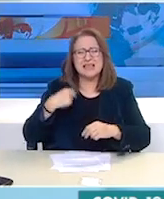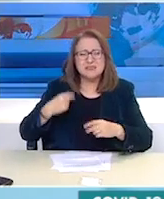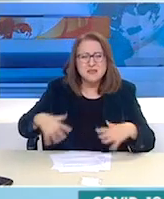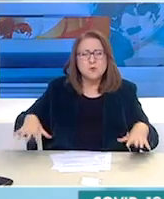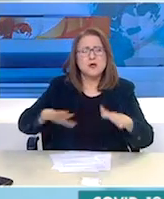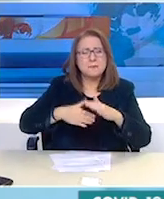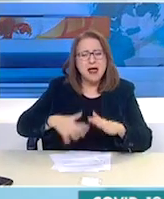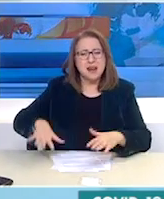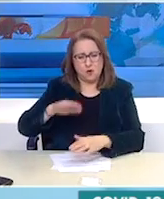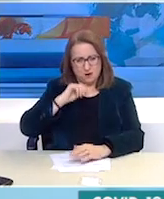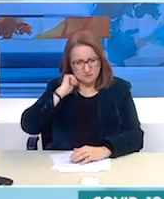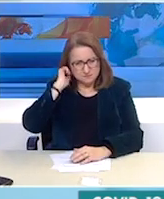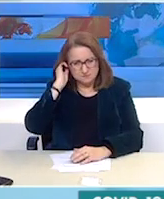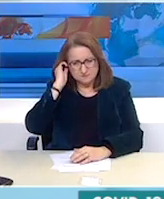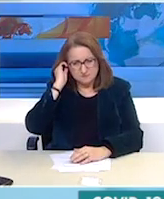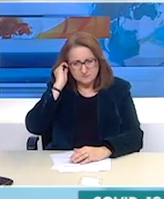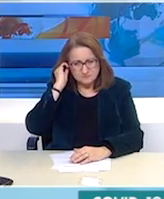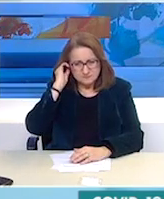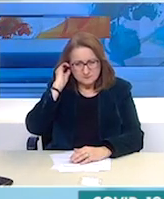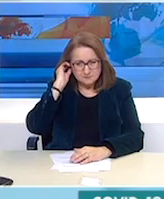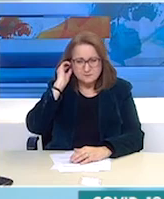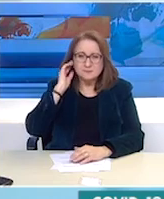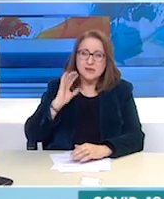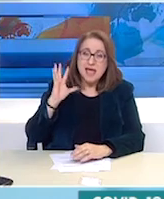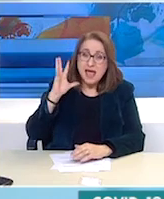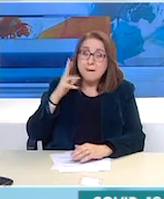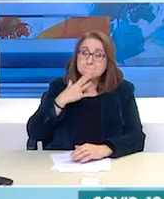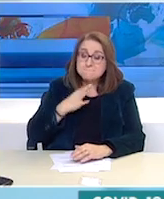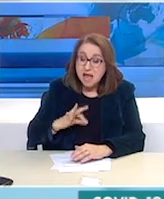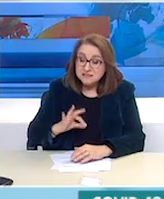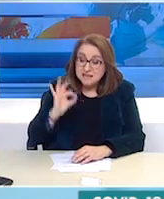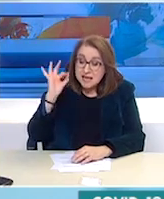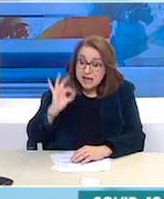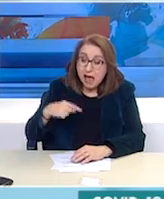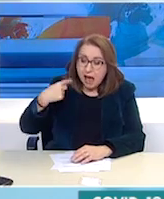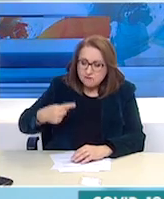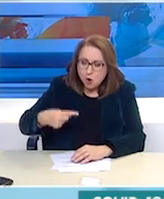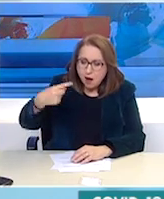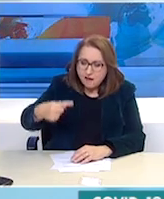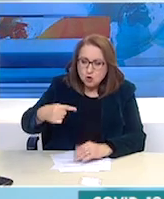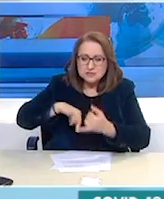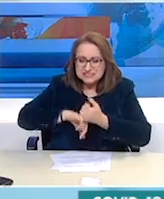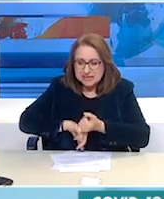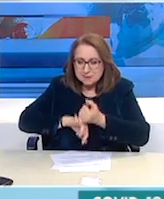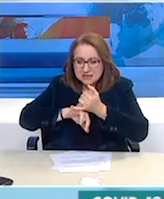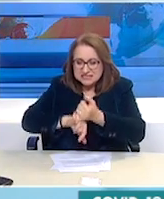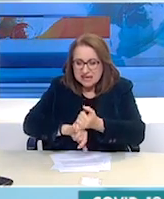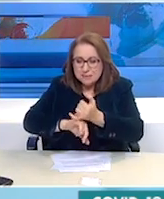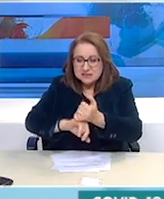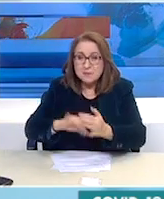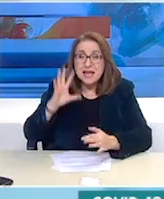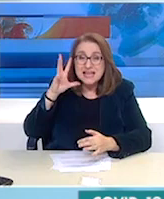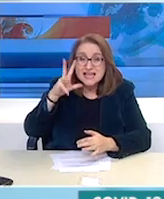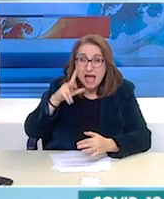κρυθεί. Κάθε μέρα είναι και ένα διαφορετικό στοίχημα στη μεγάλη μάχη μας κατά του ιού. Όσοι θεωρούν ότι έχουμε ξεπεράσει τον κίνδυνο,